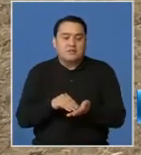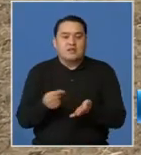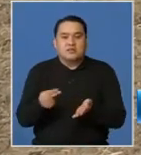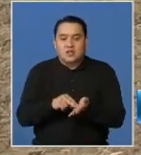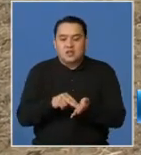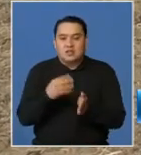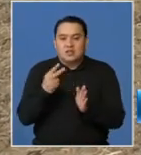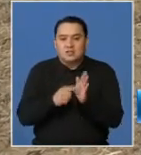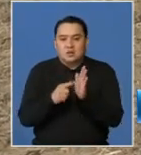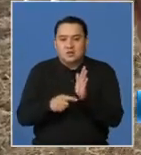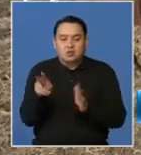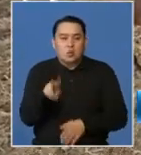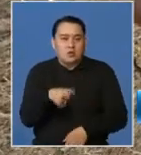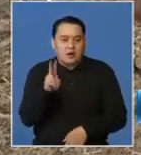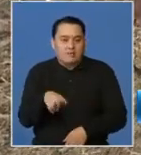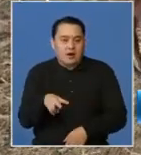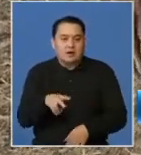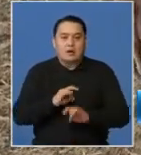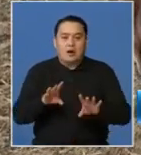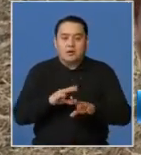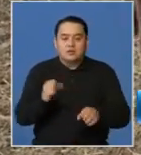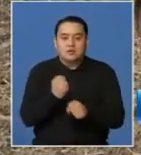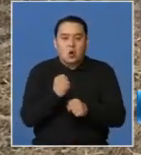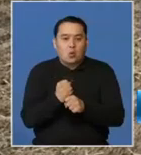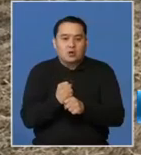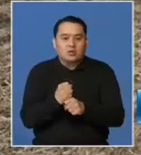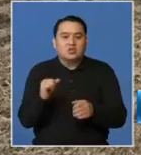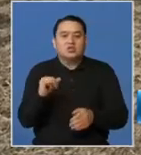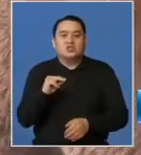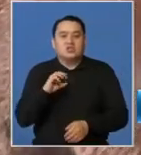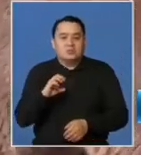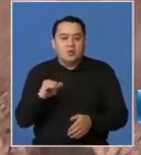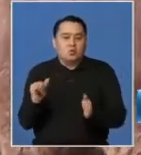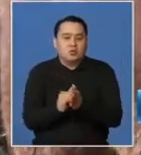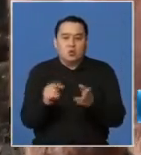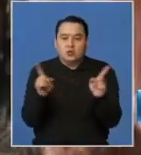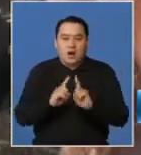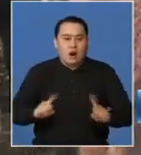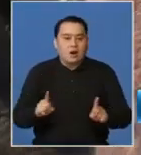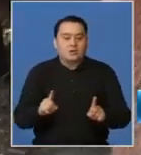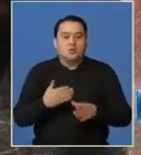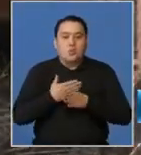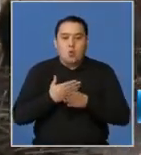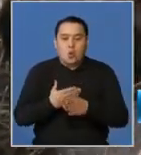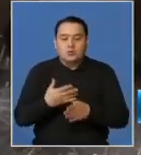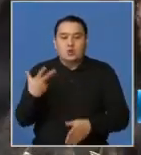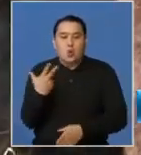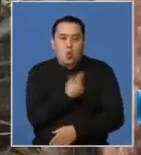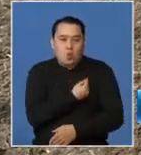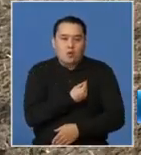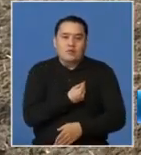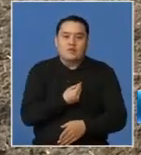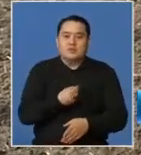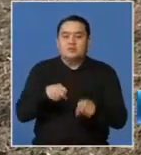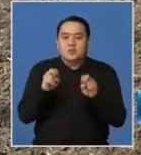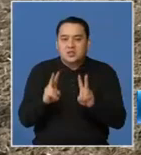примерно 25 тысяч тенге. Как уверяют разработчики, чипы являются уникальными, то есть с помощью укола лошадям будут